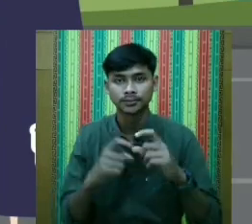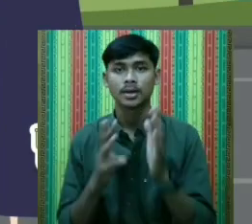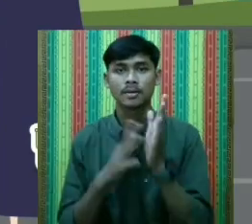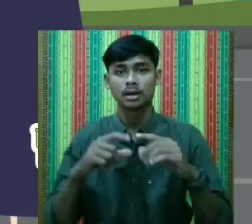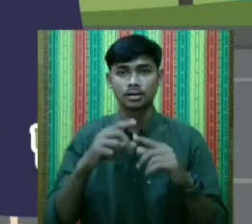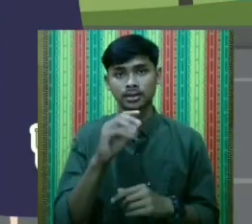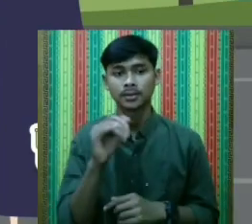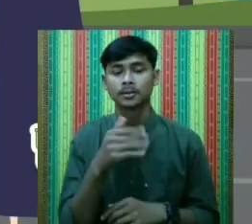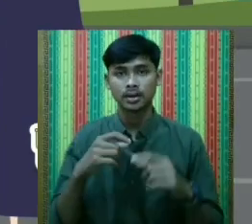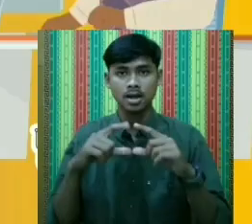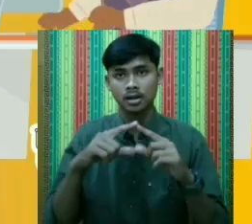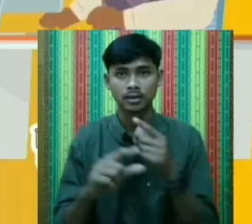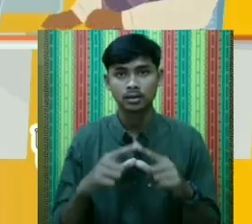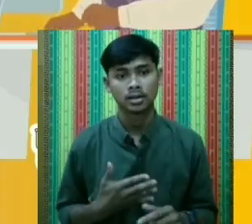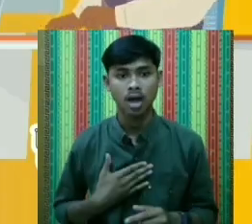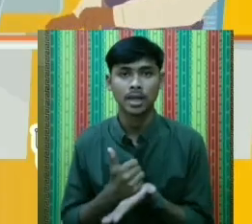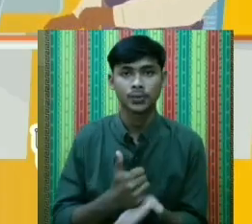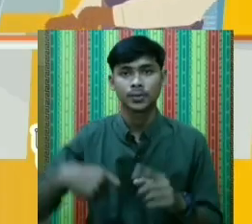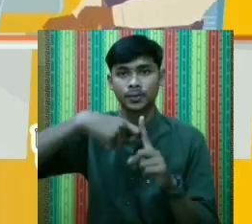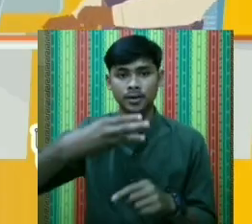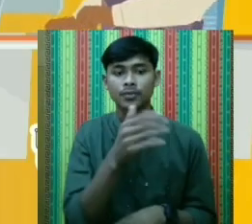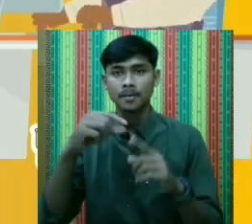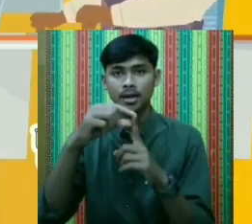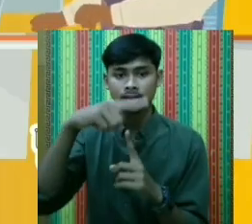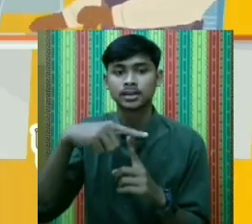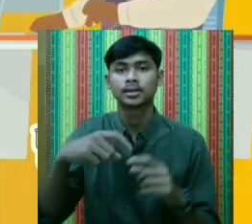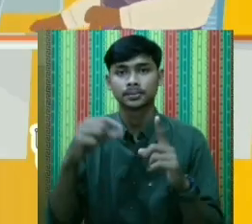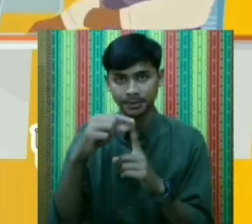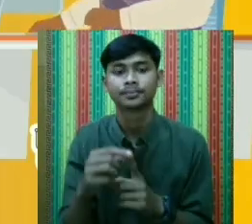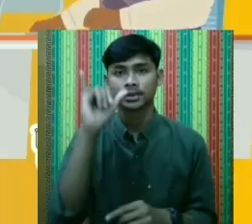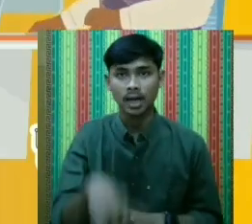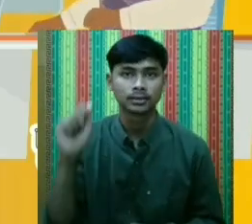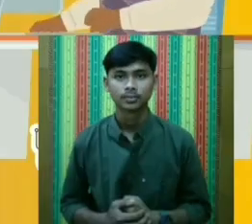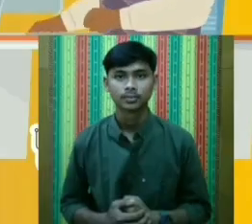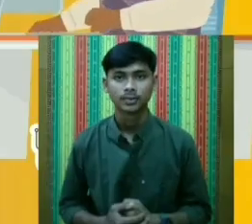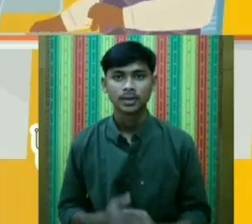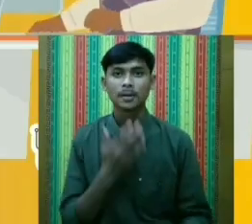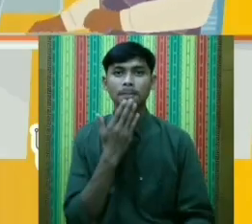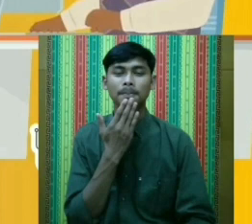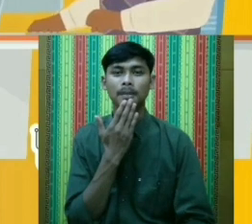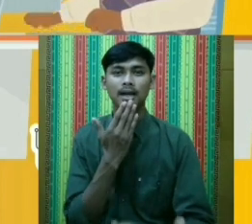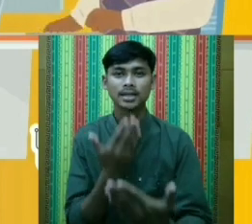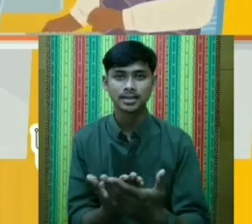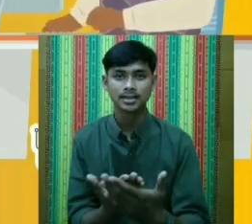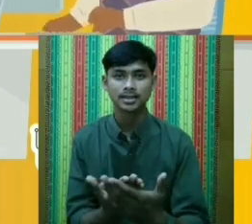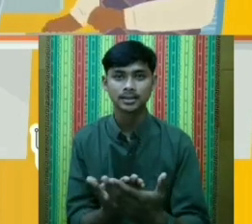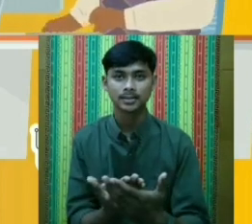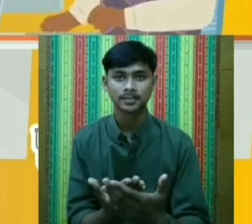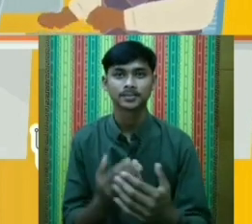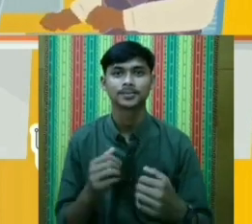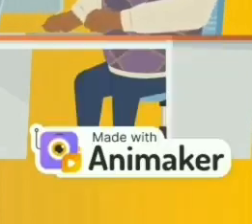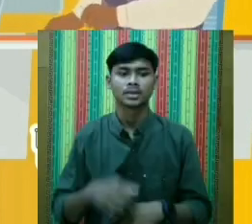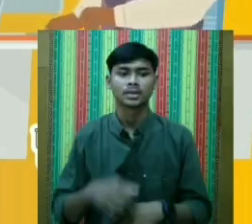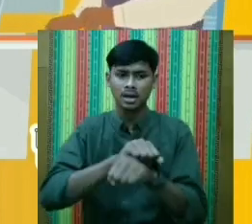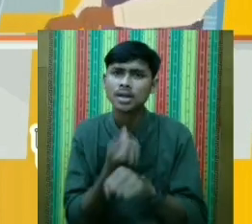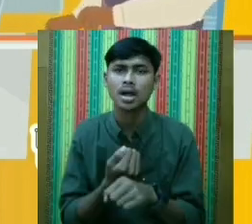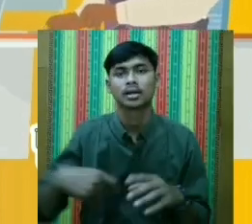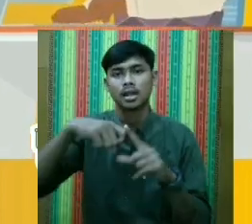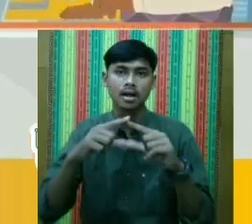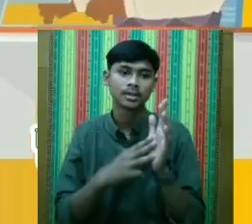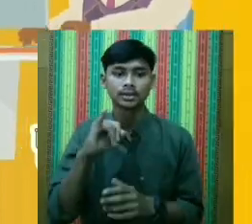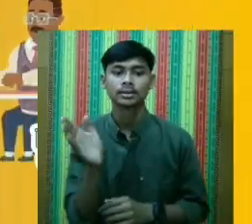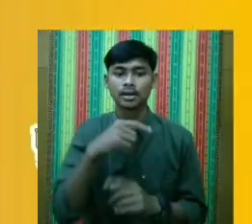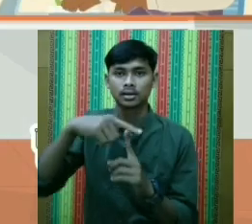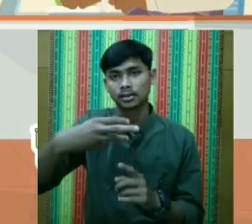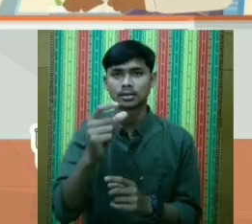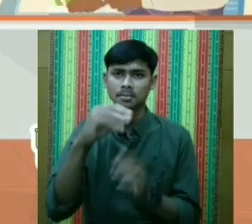pendaftaran atau ptsp selama di ptsp Uak bapak ibu akan didampingi petugas